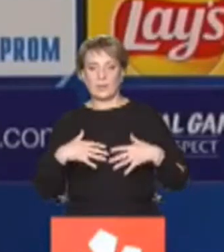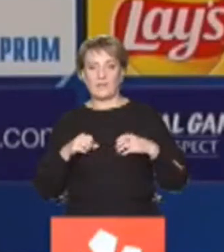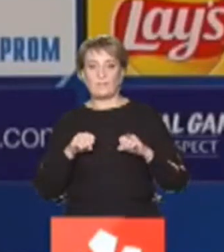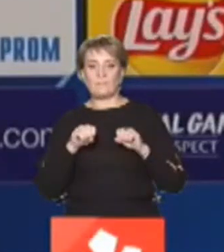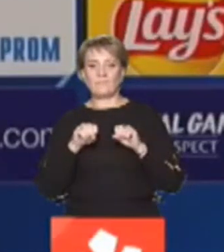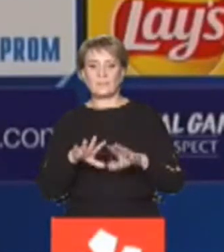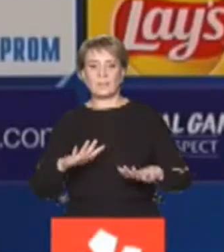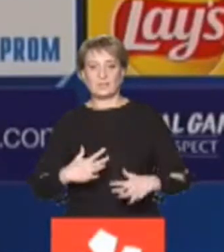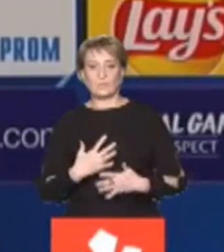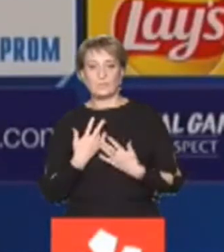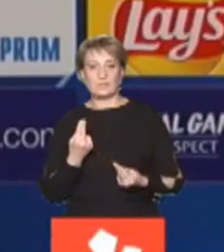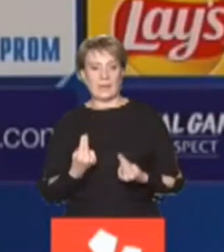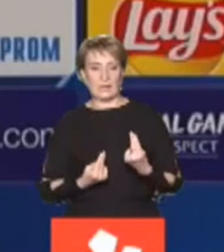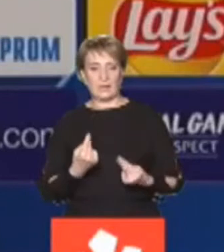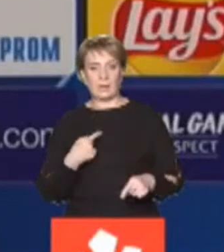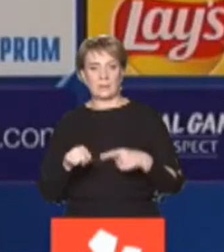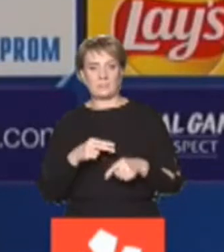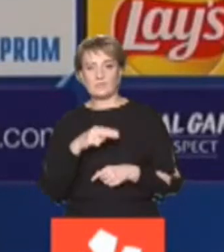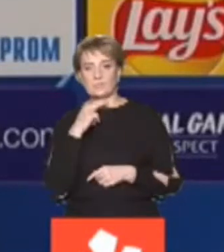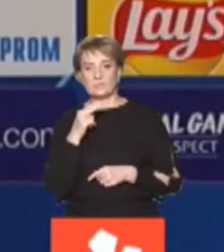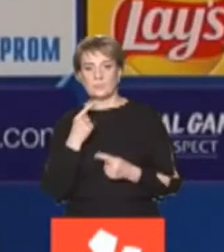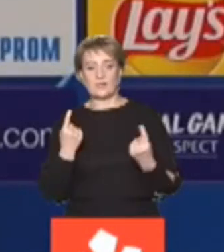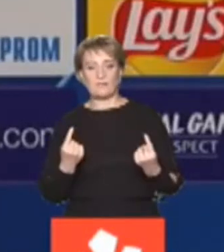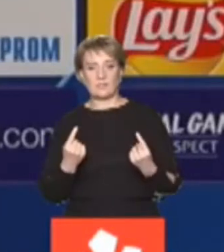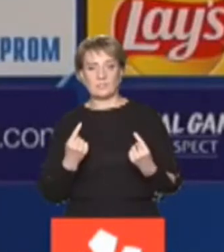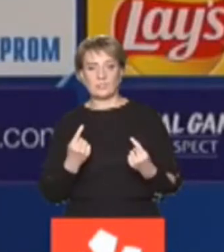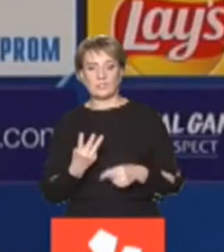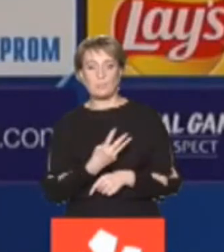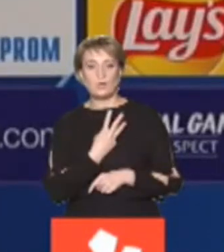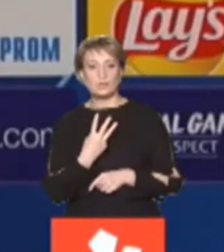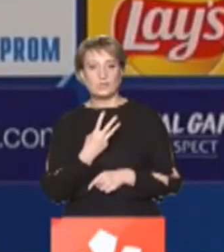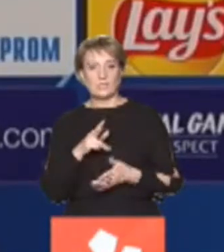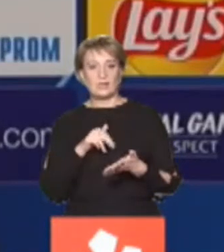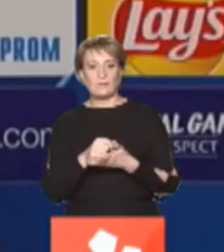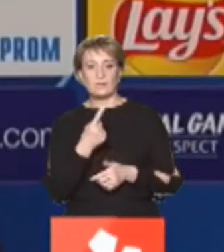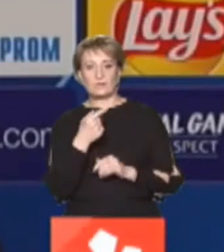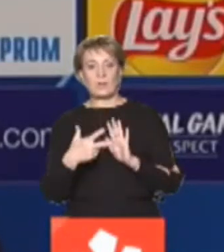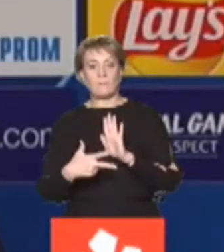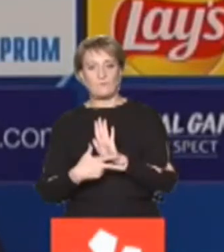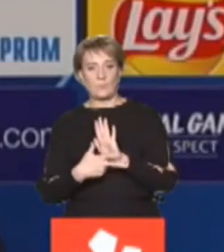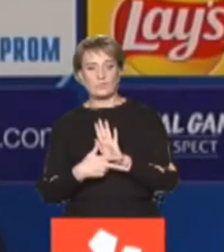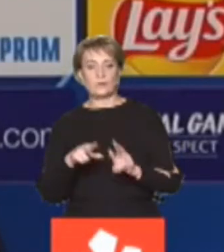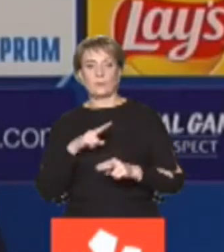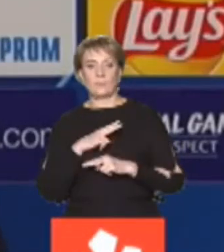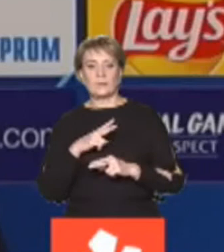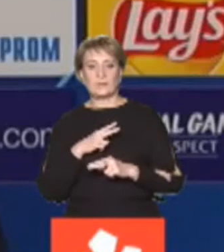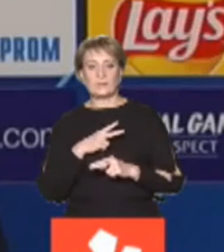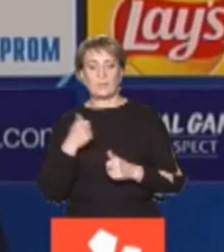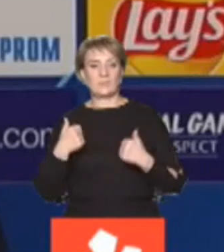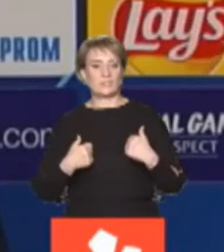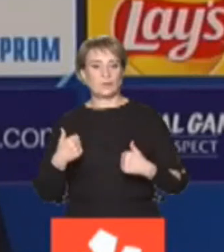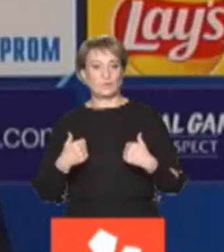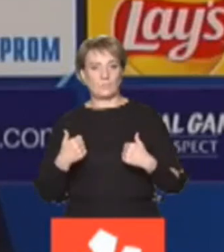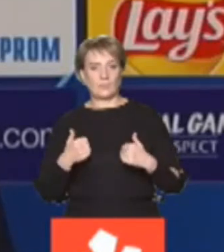і амбіціями у грі. З уважністю та величезним бажанням вийти до 1/8 фіналу Ліги чемпіонів. Після жеребкування ми